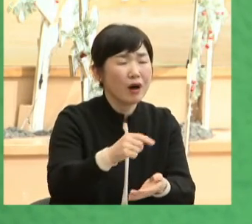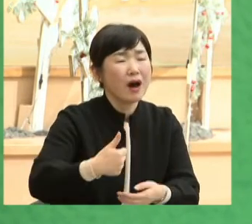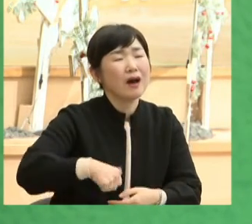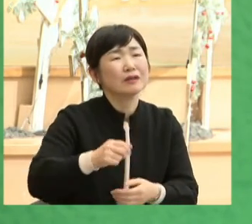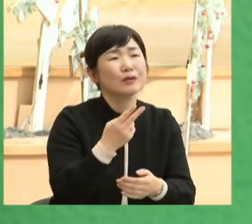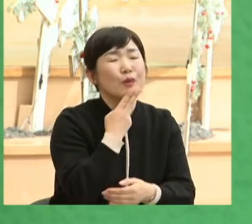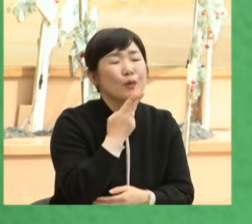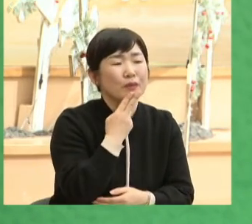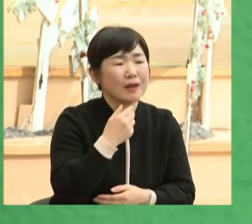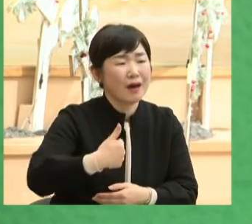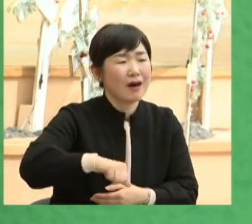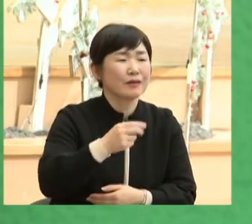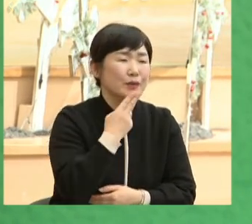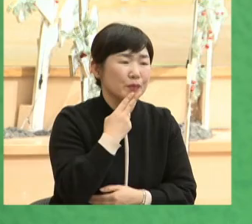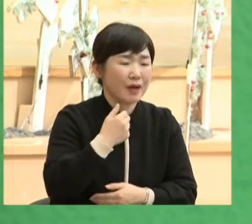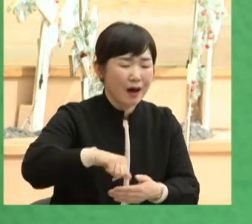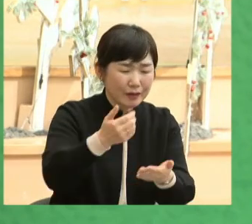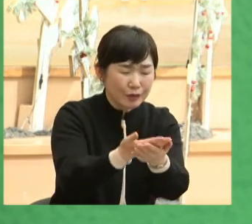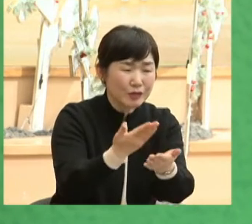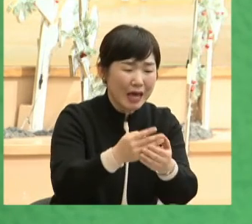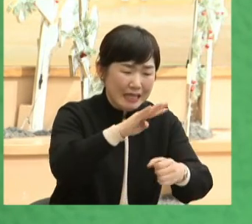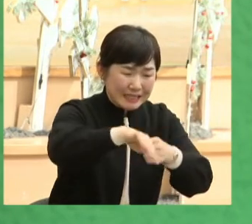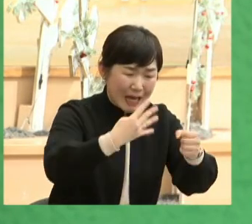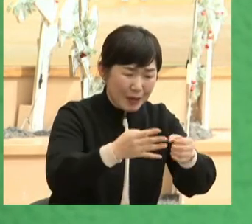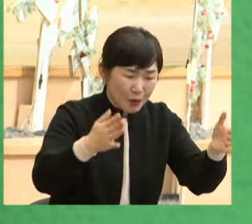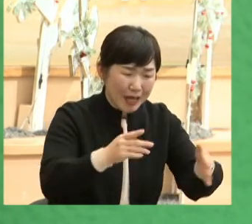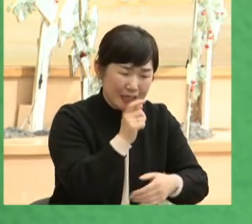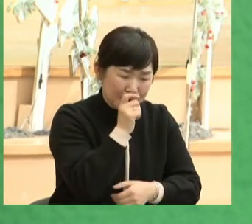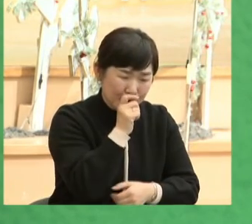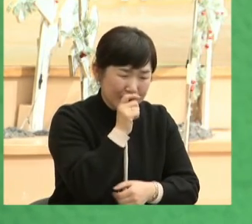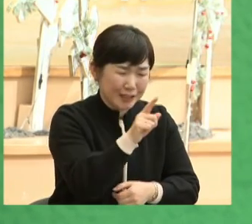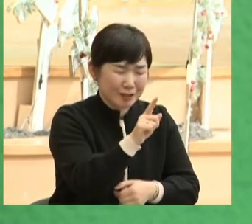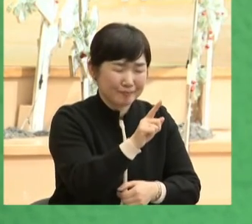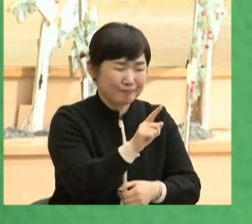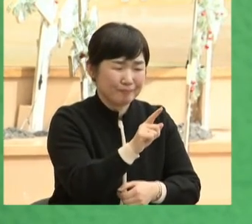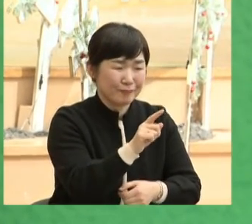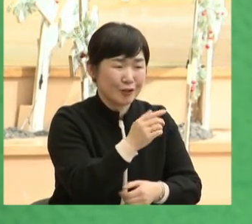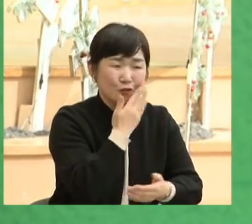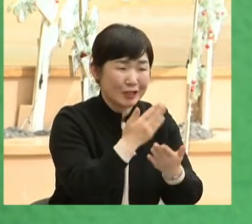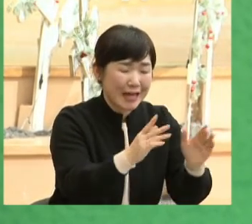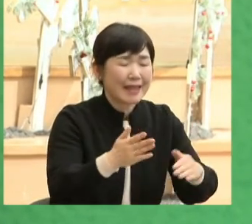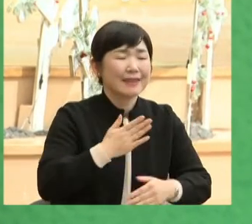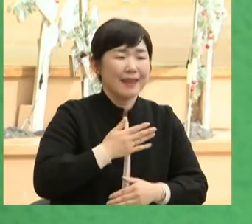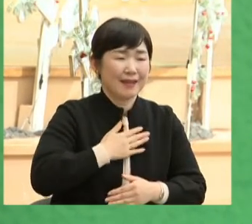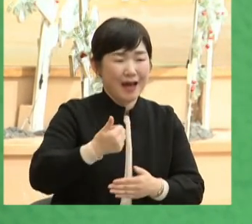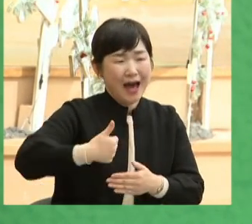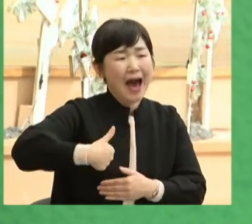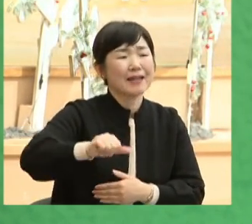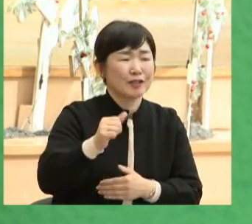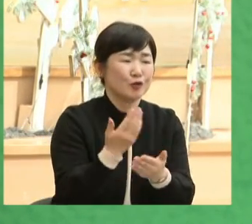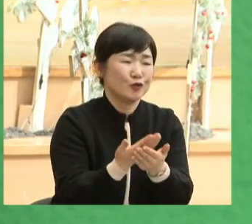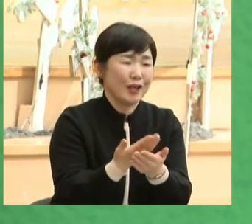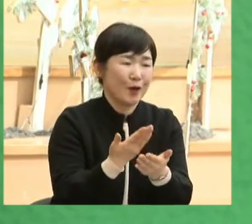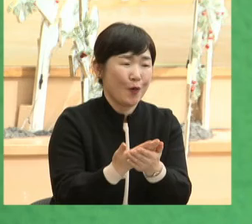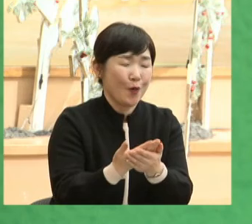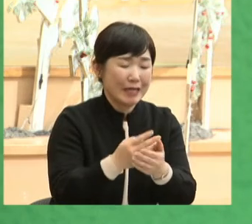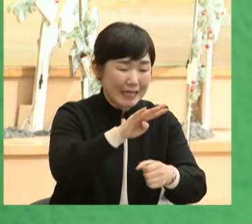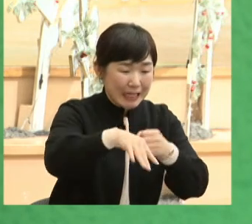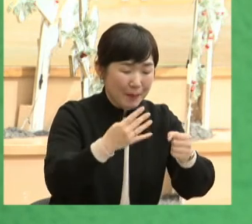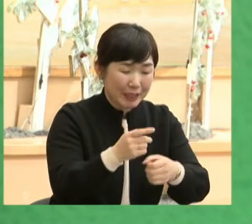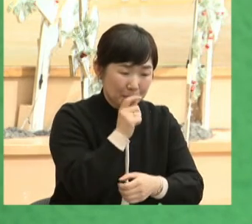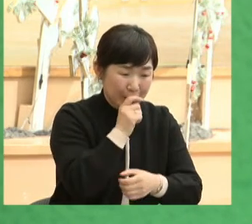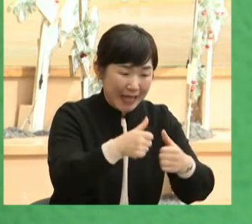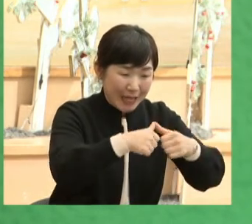아들을 주세요 400년의 침묵을 깨고 하나님이 말씀하신 거 동시에 개인의 삶에